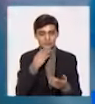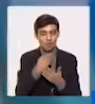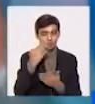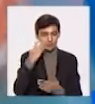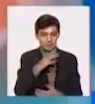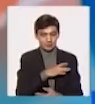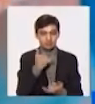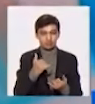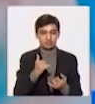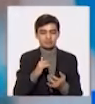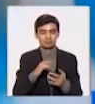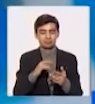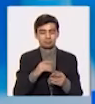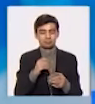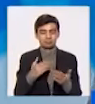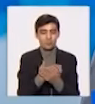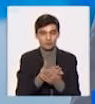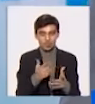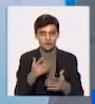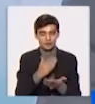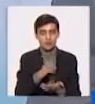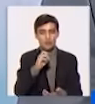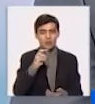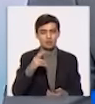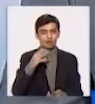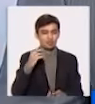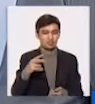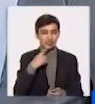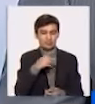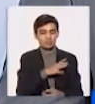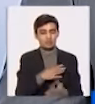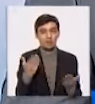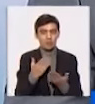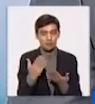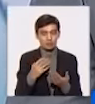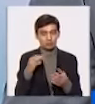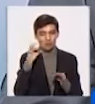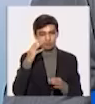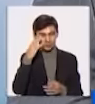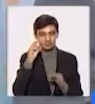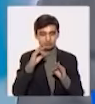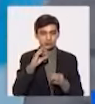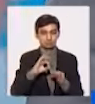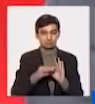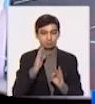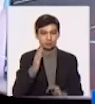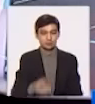материалымыз қазір эфирге әзірленіп жатыр. Бекшин қандай дүниеге сүйеніп болжам жасағанын сәл кейінірек толығымен айтып